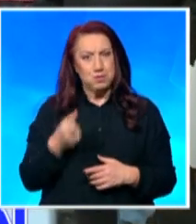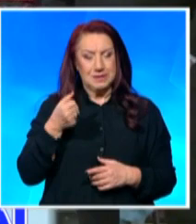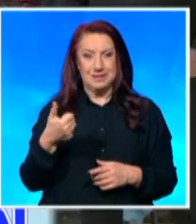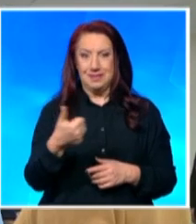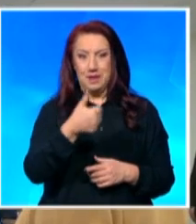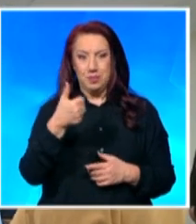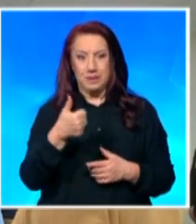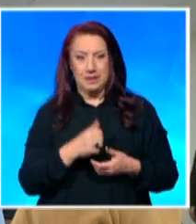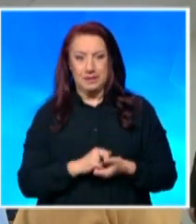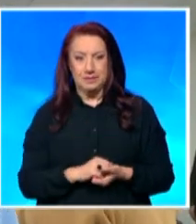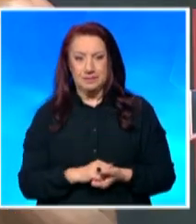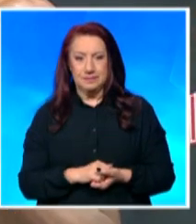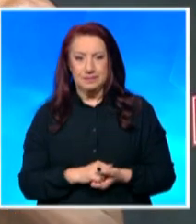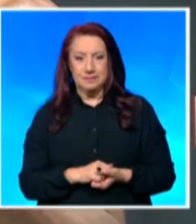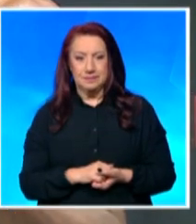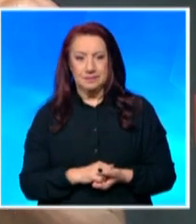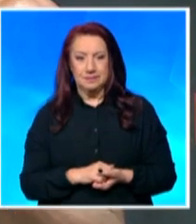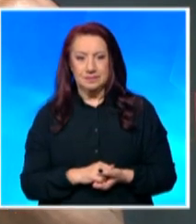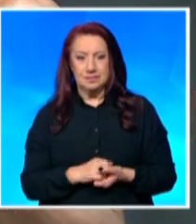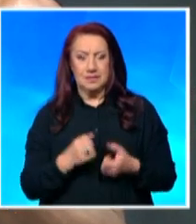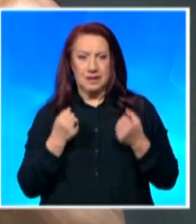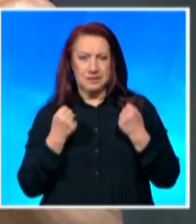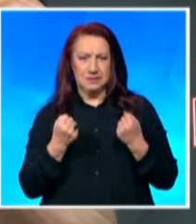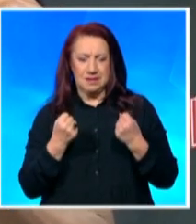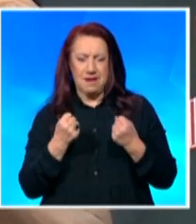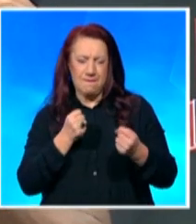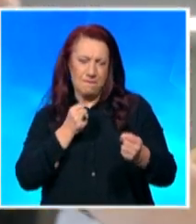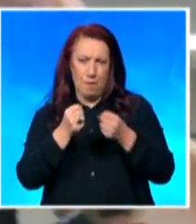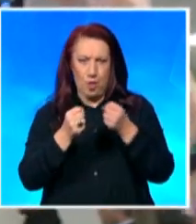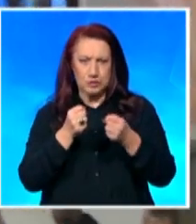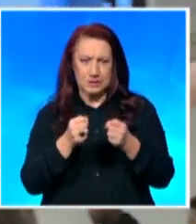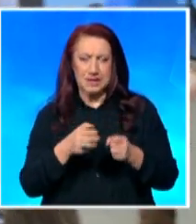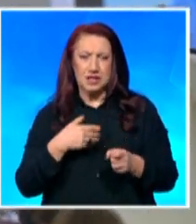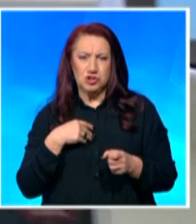190.6. Good fight, fireworks. Здрав матч и нокаут.